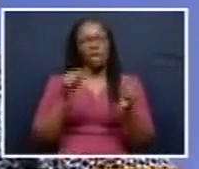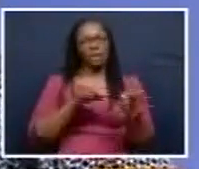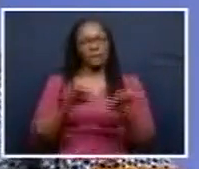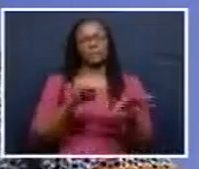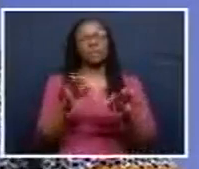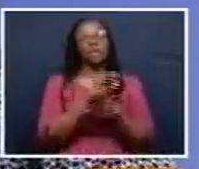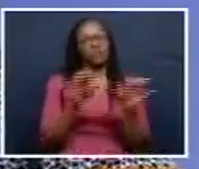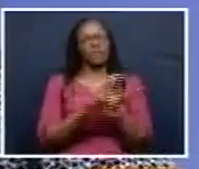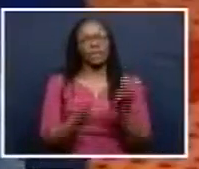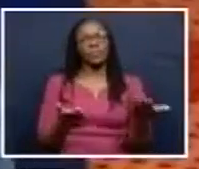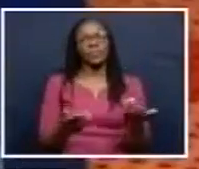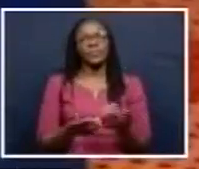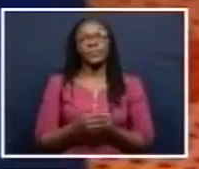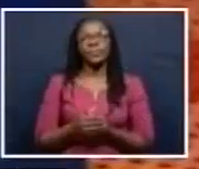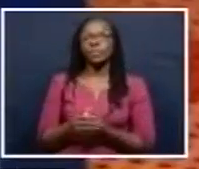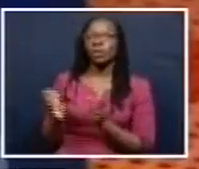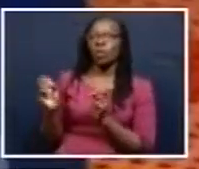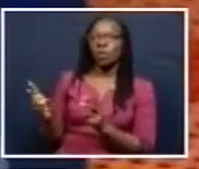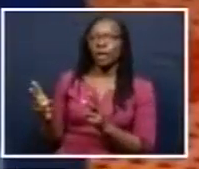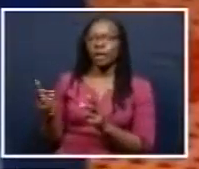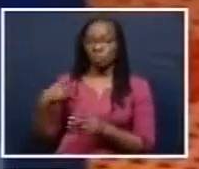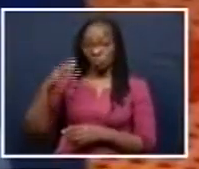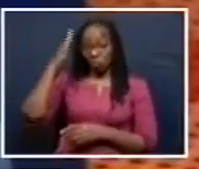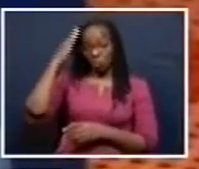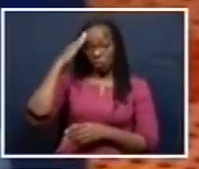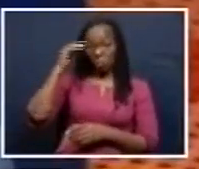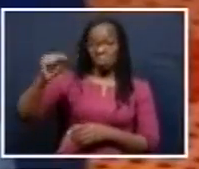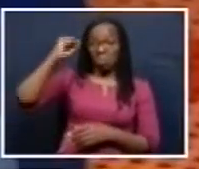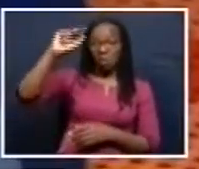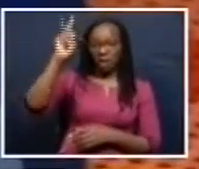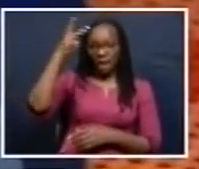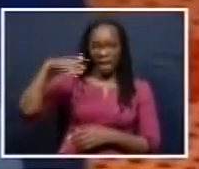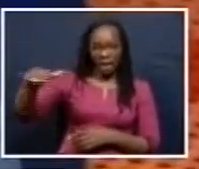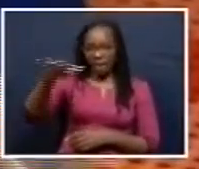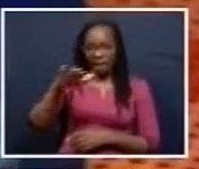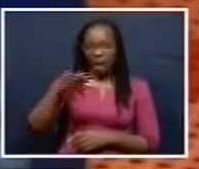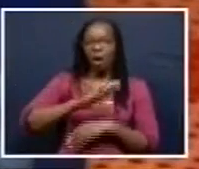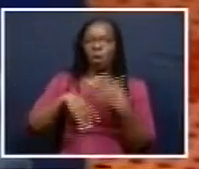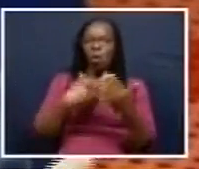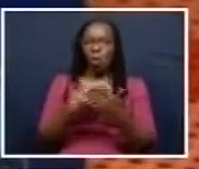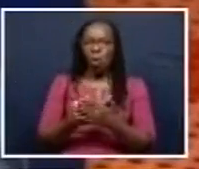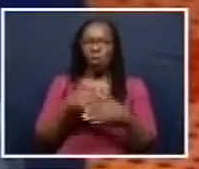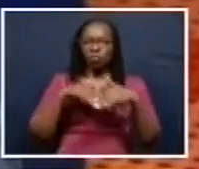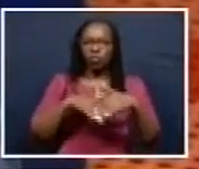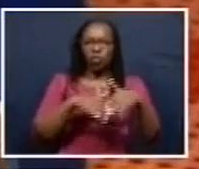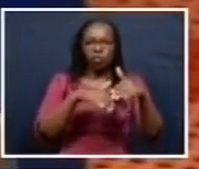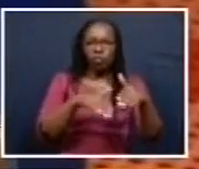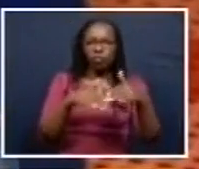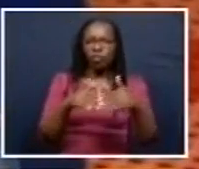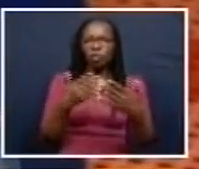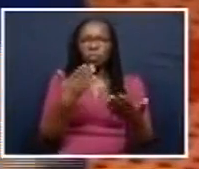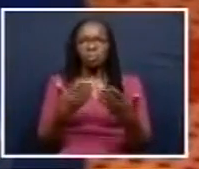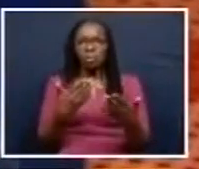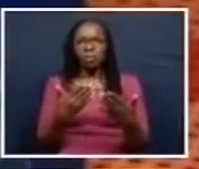Barabara. Bila shaka tunajua kwamba siasa za Kenya ni siasa ambazo zinakwenda na mawimbi, tuseme siasa ambazo